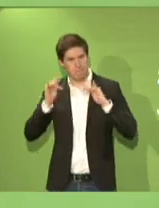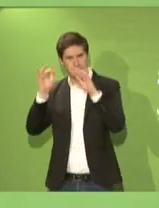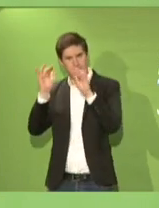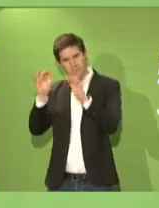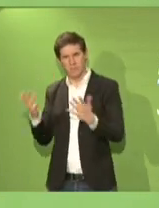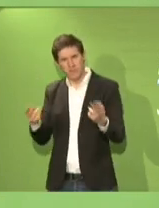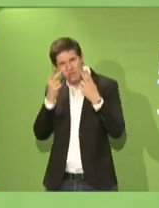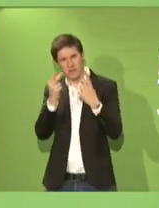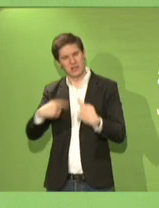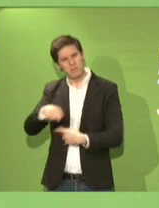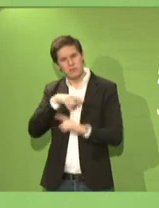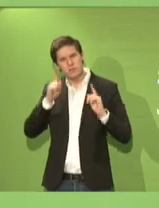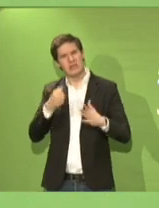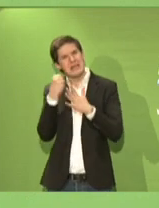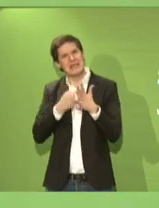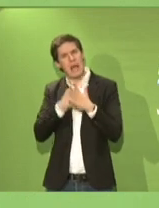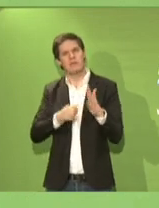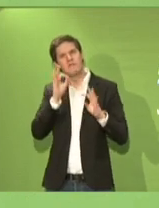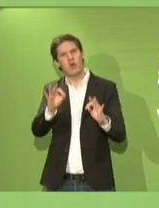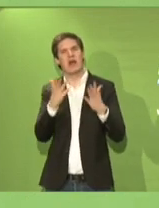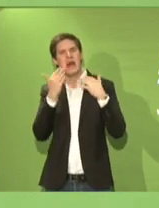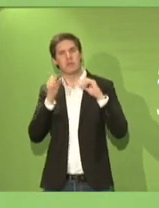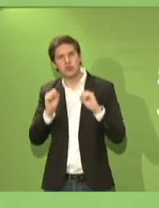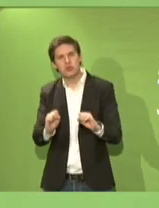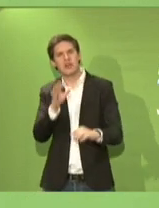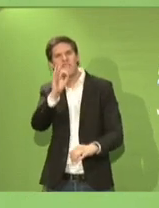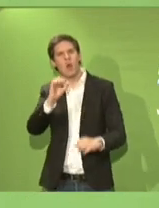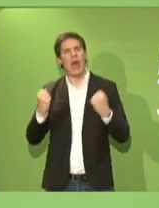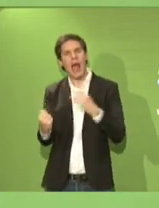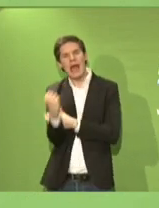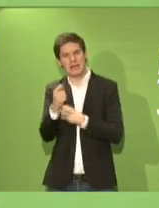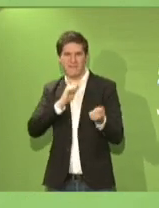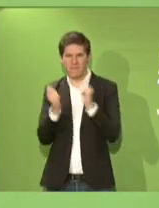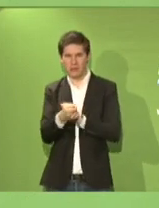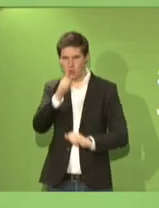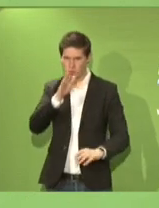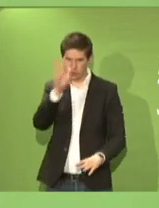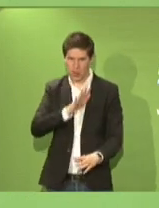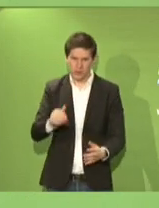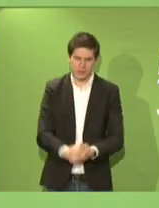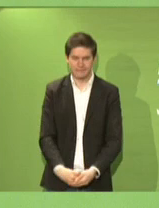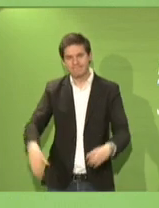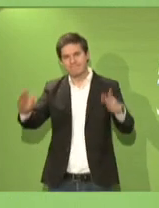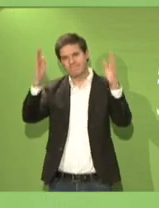weiter, liebe Freundinnen und Freunde, für den Klimaschutz und für die Energiewende in Deutschland.